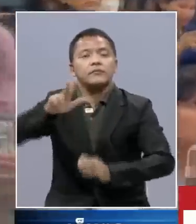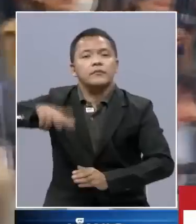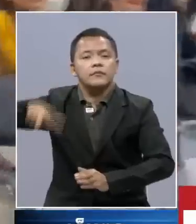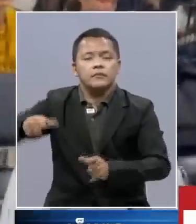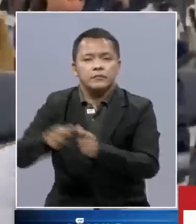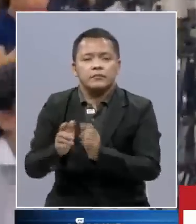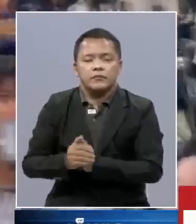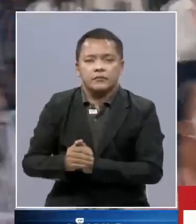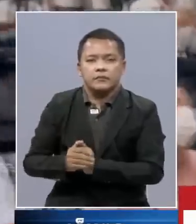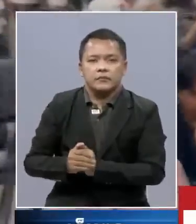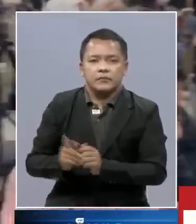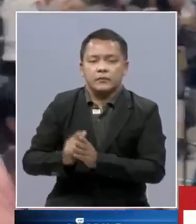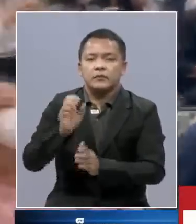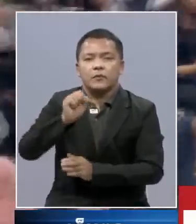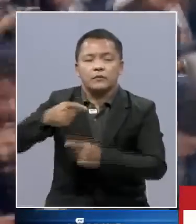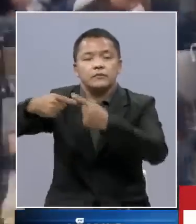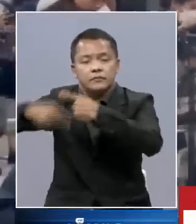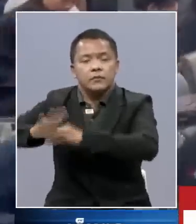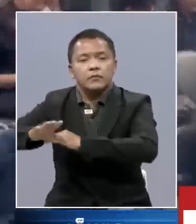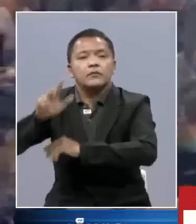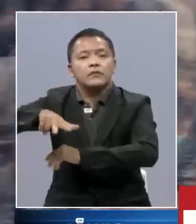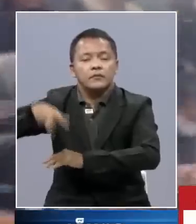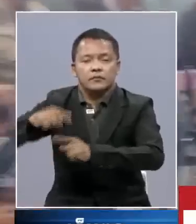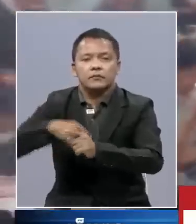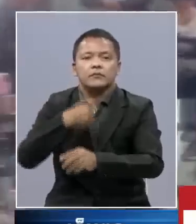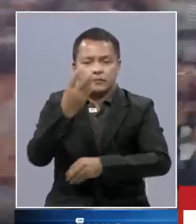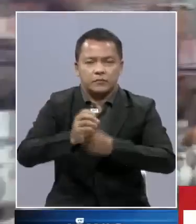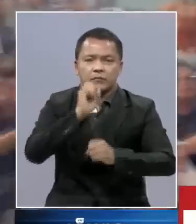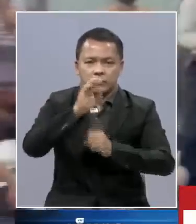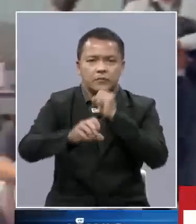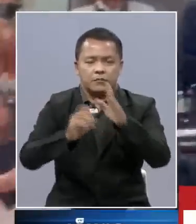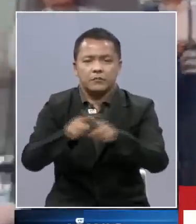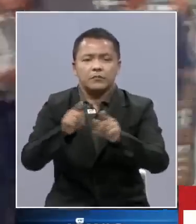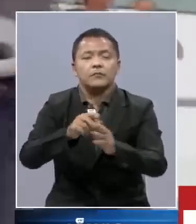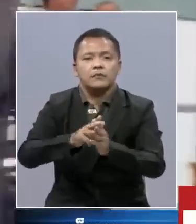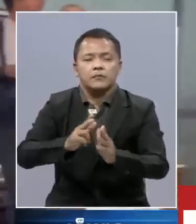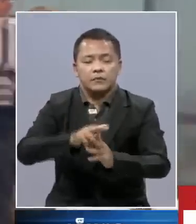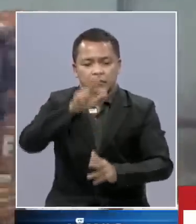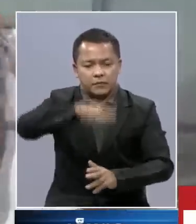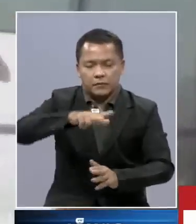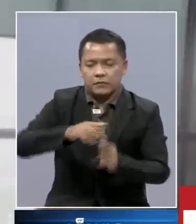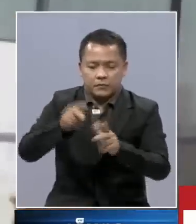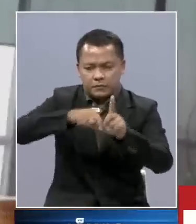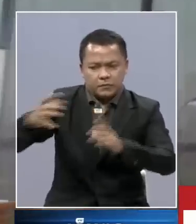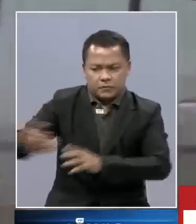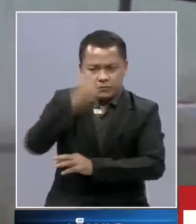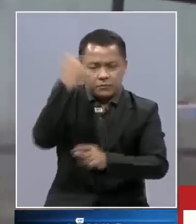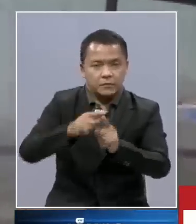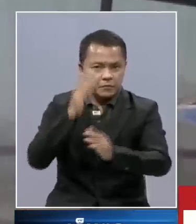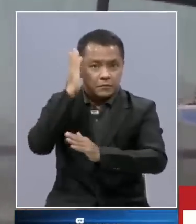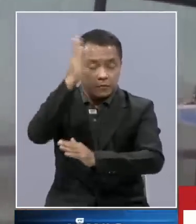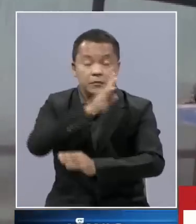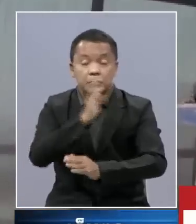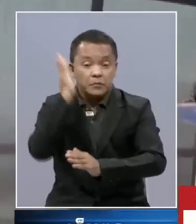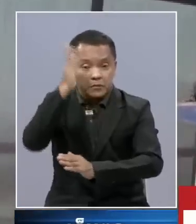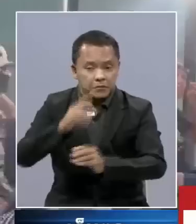ยนายอดิศรเพียงเกตว่าที่ส.ส.บัญชีรายชื่อของพรรคเพื่อไทยออกมาระบุว่าพรรคก้าวไกลจะกินรวบไม่ได้และขู่ว่าอาจจะเดินต่อไม่ได้ถ้าไ